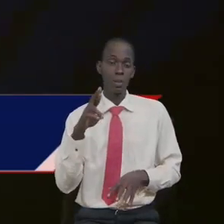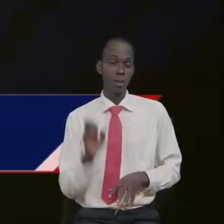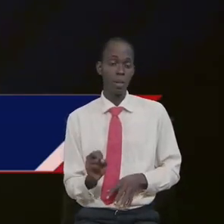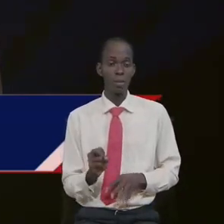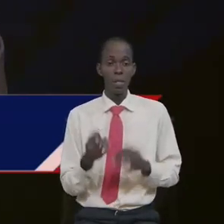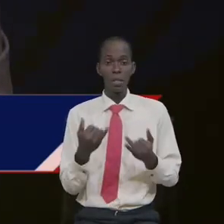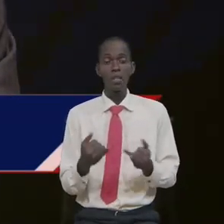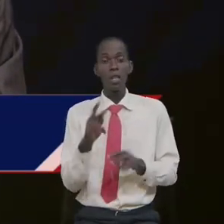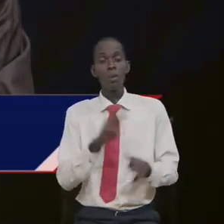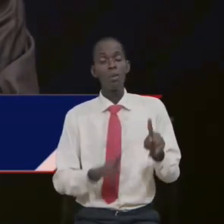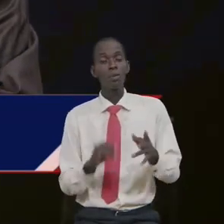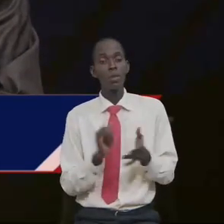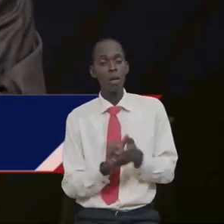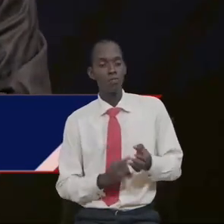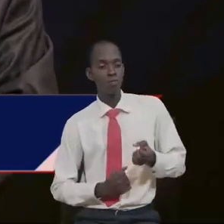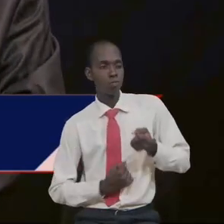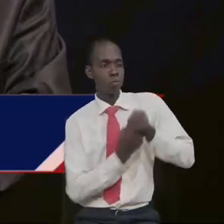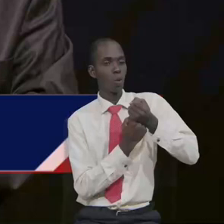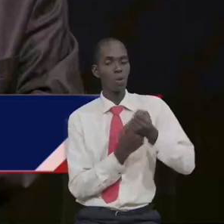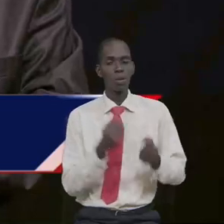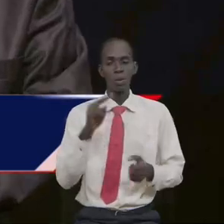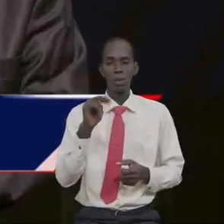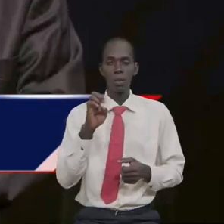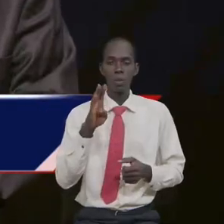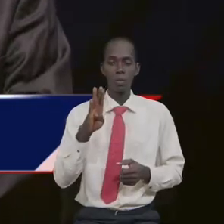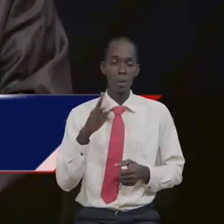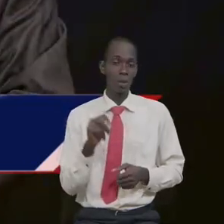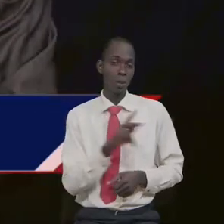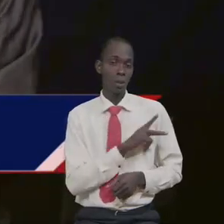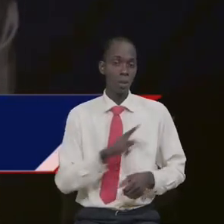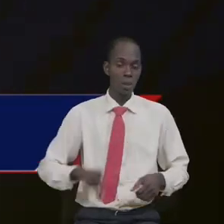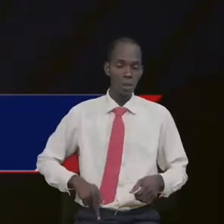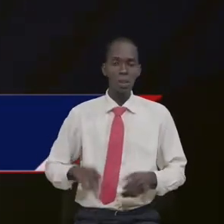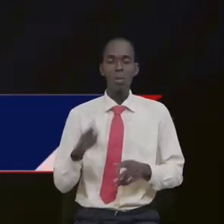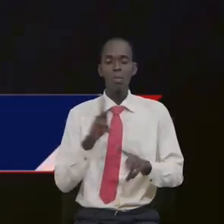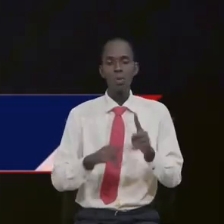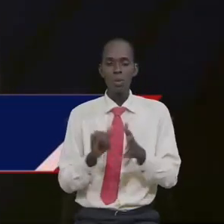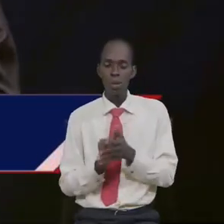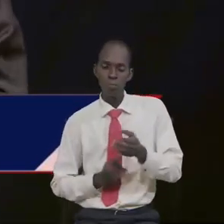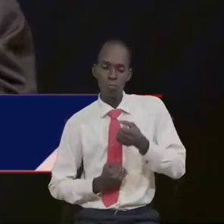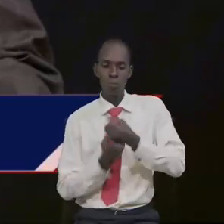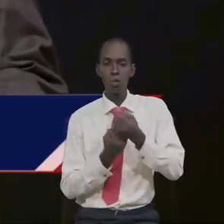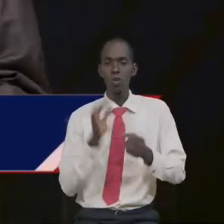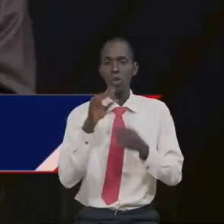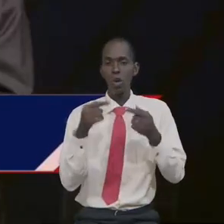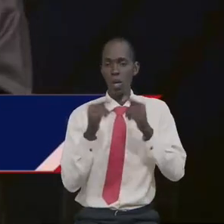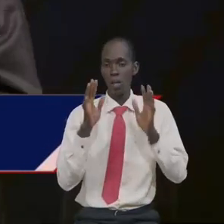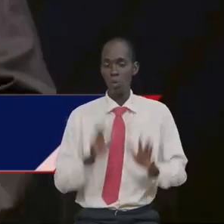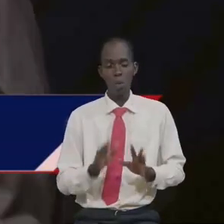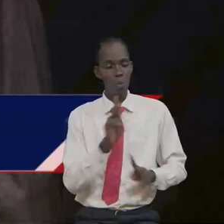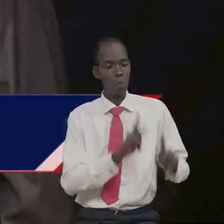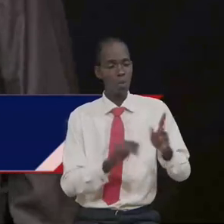supportent Nebuchadnezzar et qui supportent le persécuteur et qui supportent Et la raison pour